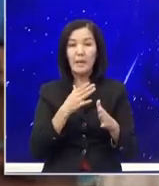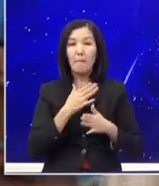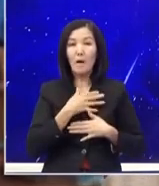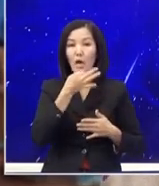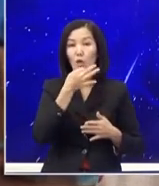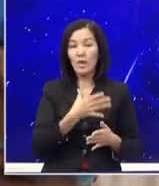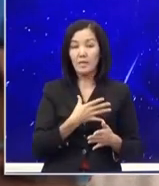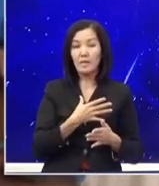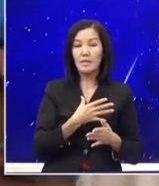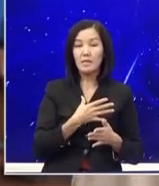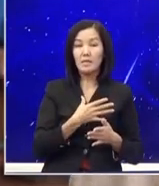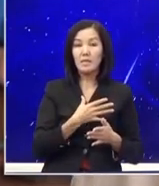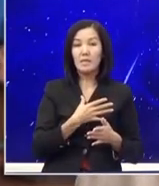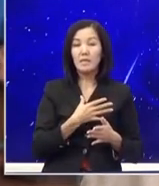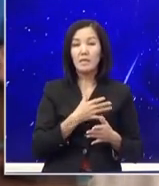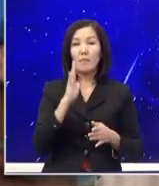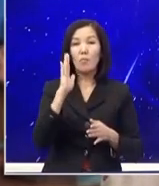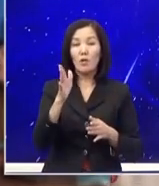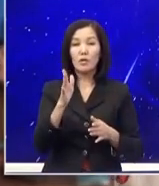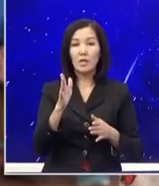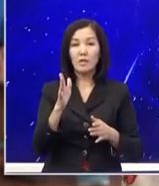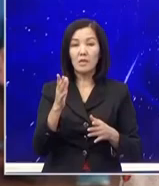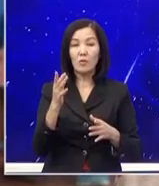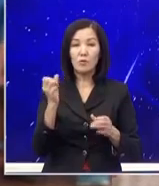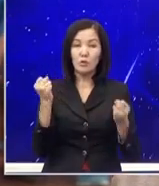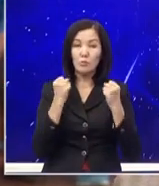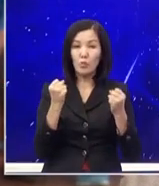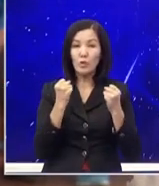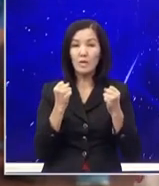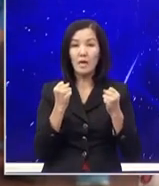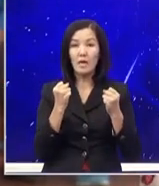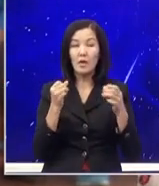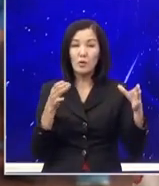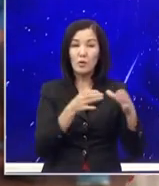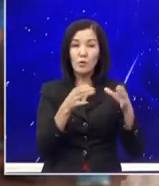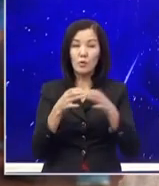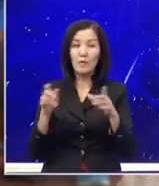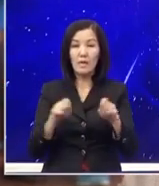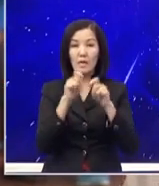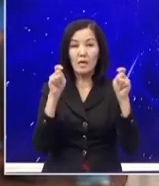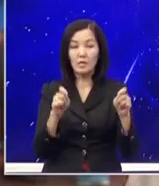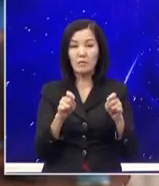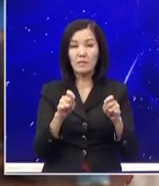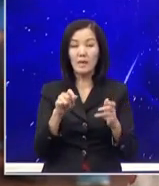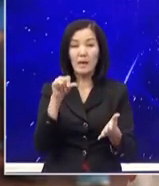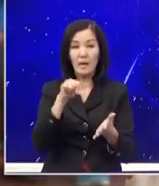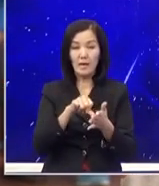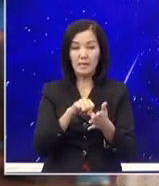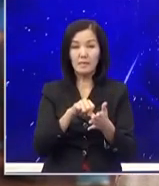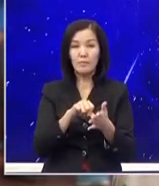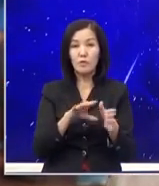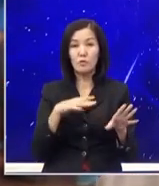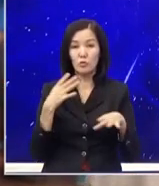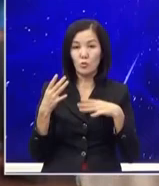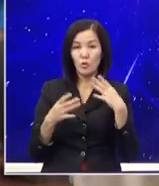өте қатты ұнады. Және де болашақта осыған байланысты үйірмелер ашылып жаса, қызығушылық келуге